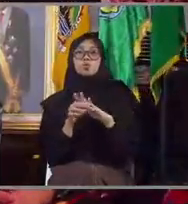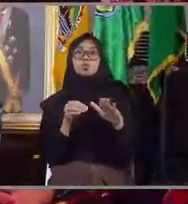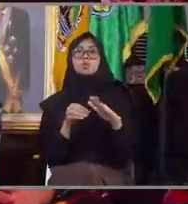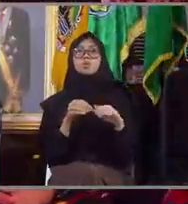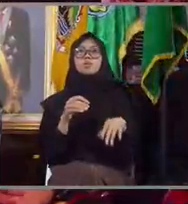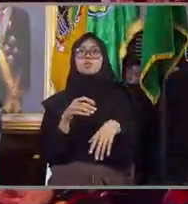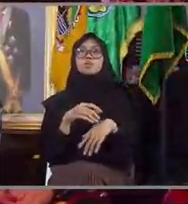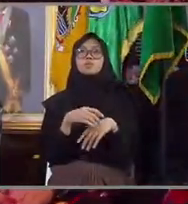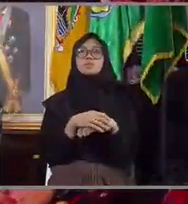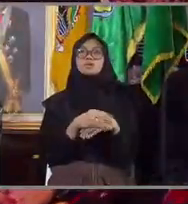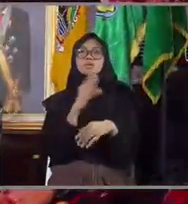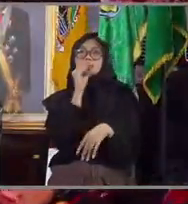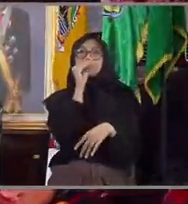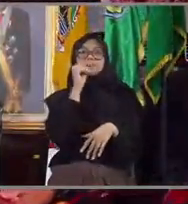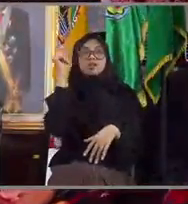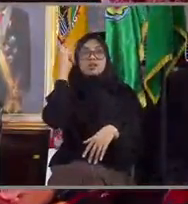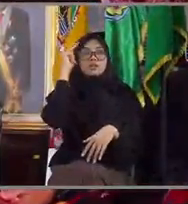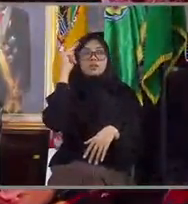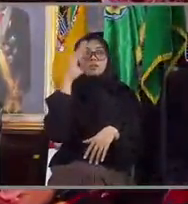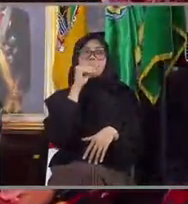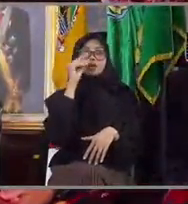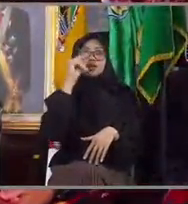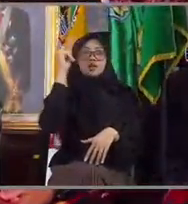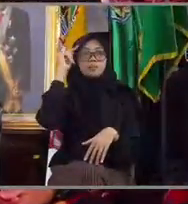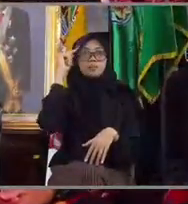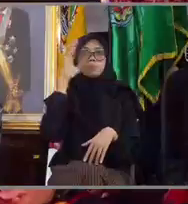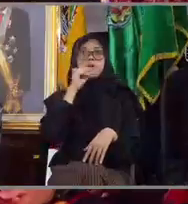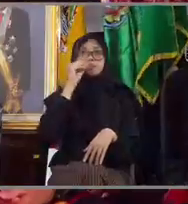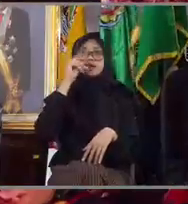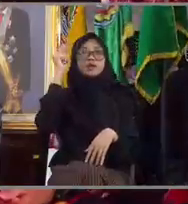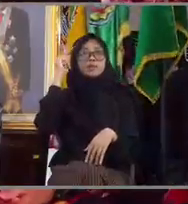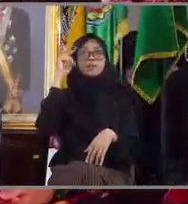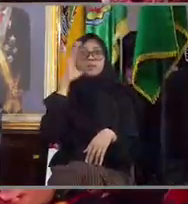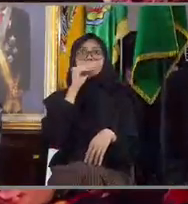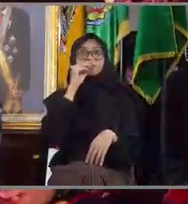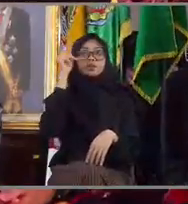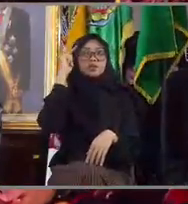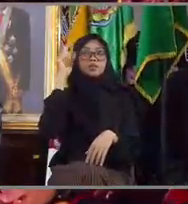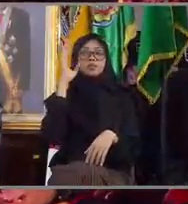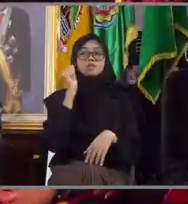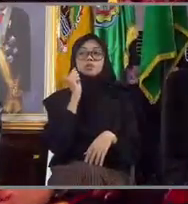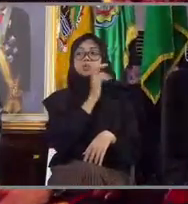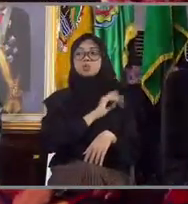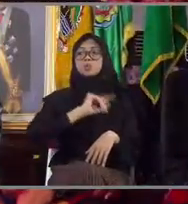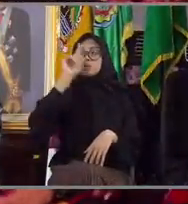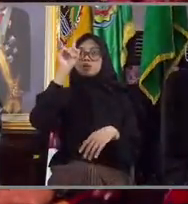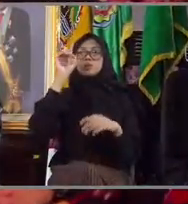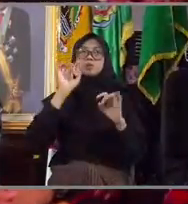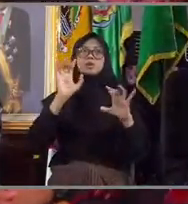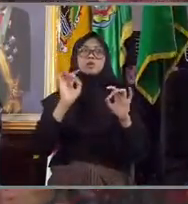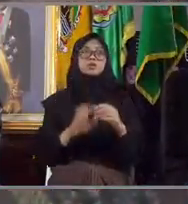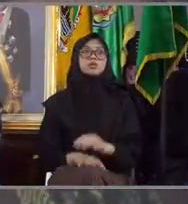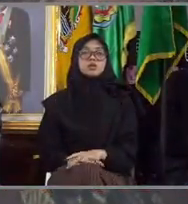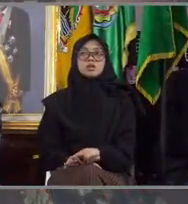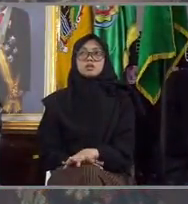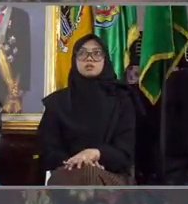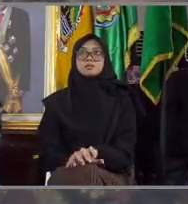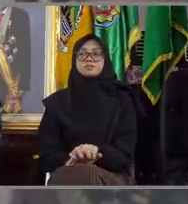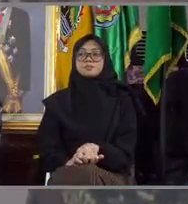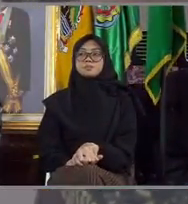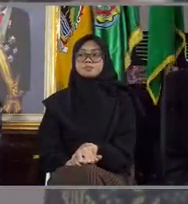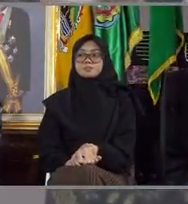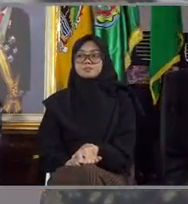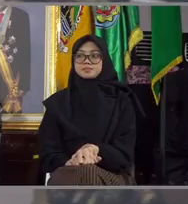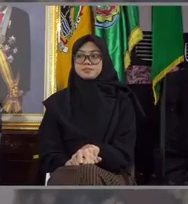wallahul muwaffiq Ila aqwamit Thariq Assalamualaikum warahmatullahi wabarakatuh Waalaikumsalam warahmatullah wabarakatuh matur nuwun Bapak